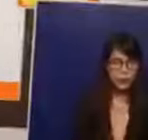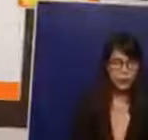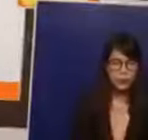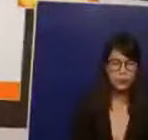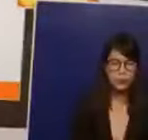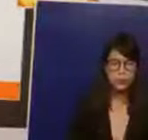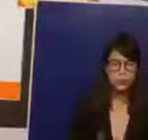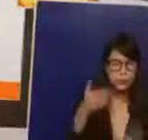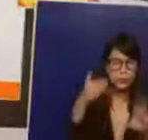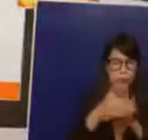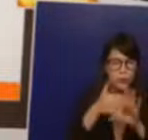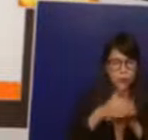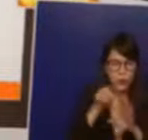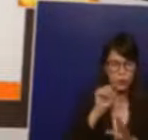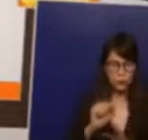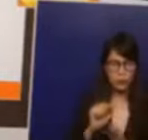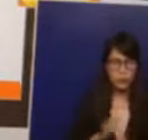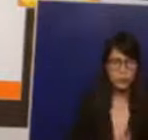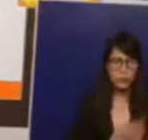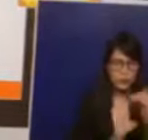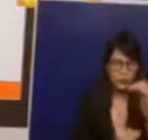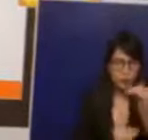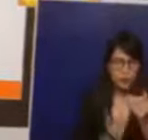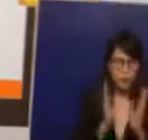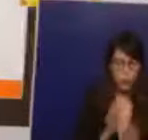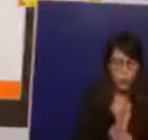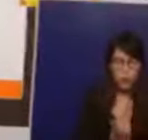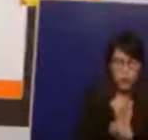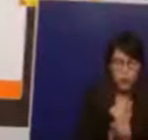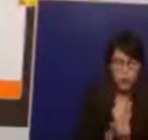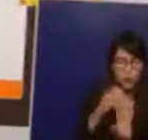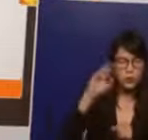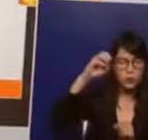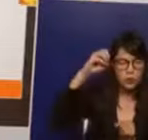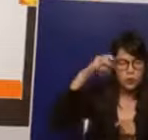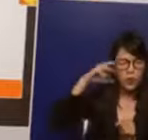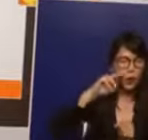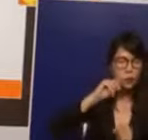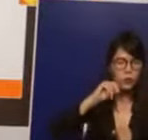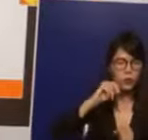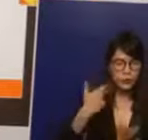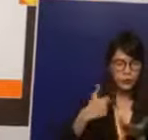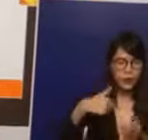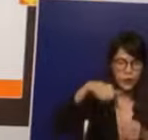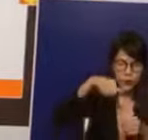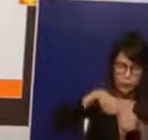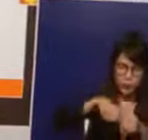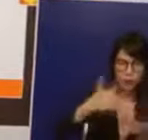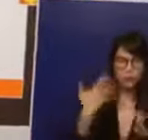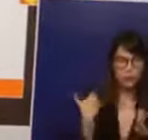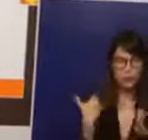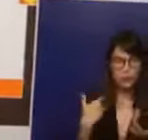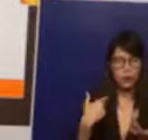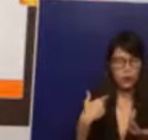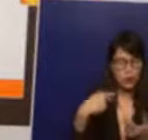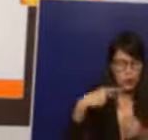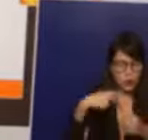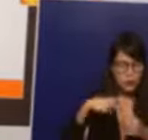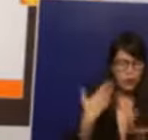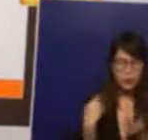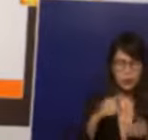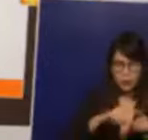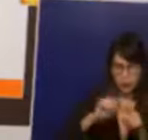ในสไลด์นี้นะคะกำหนดให้ลูกจ้างต้องนำค่าน้ำค่าไฟค่าแก๊สที่ได้จากการอยู่บ้านที่นายจ้างให้อยู่ฟรีถือเ